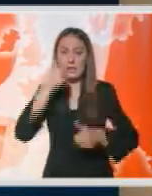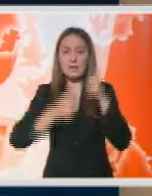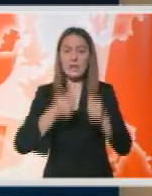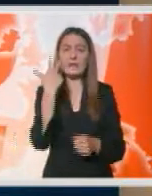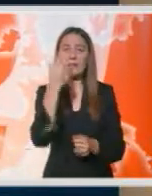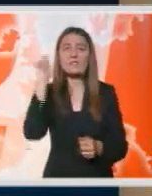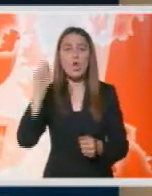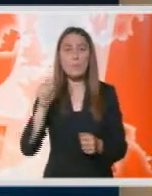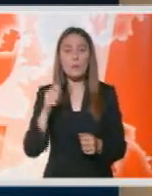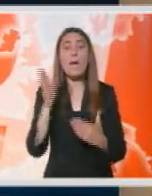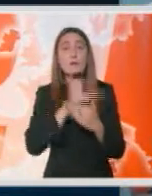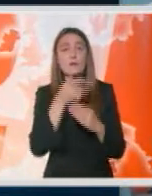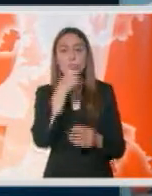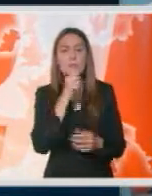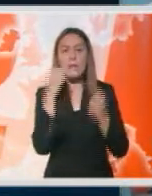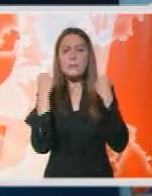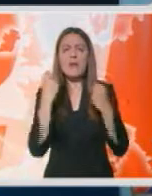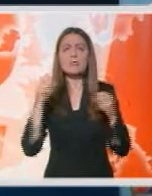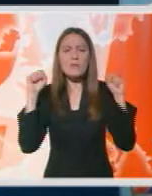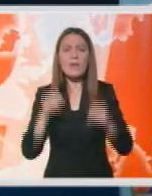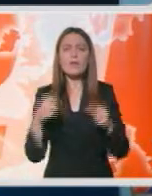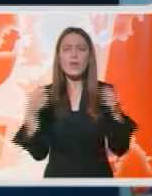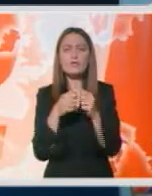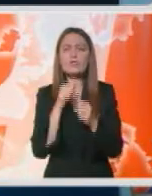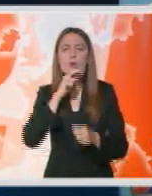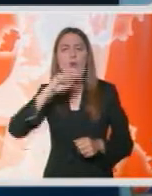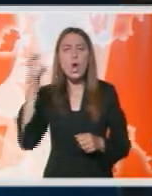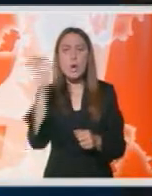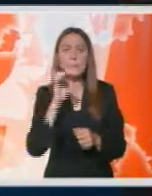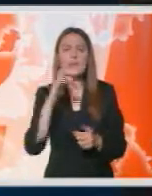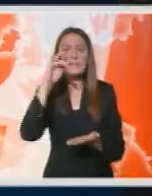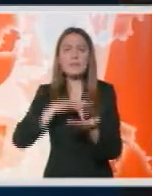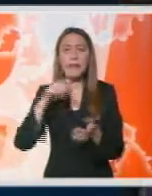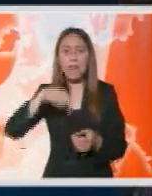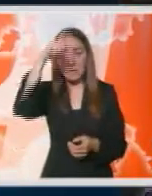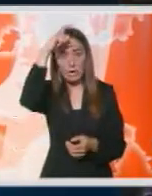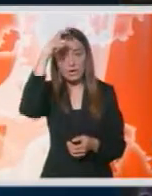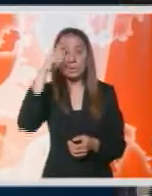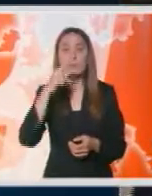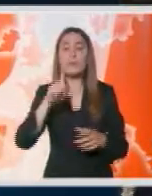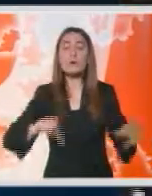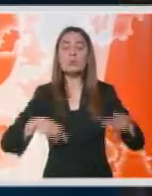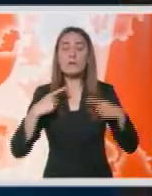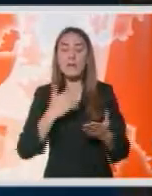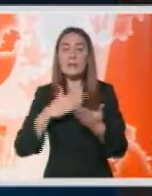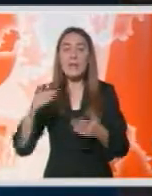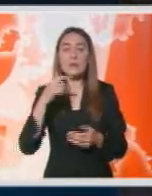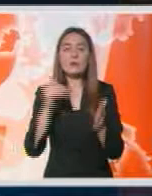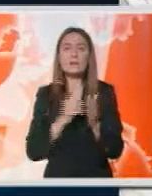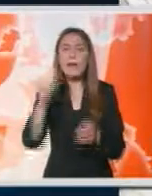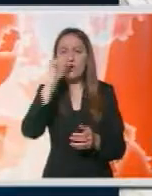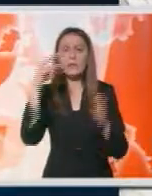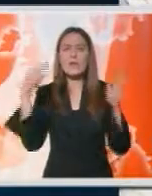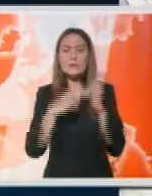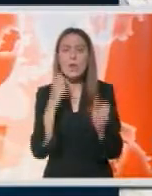30 odbornika. Među njima su i najjače vladajuće i stranke opozicije sa centralama u Beogradu. Žiteljima severnog dela trebaju voda,